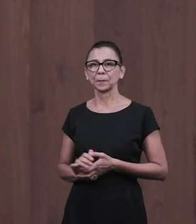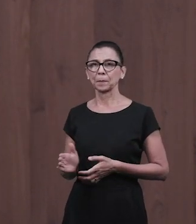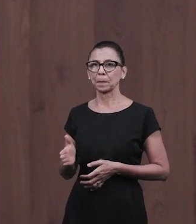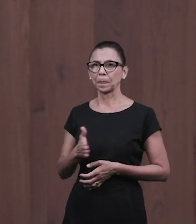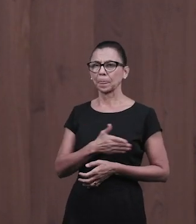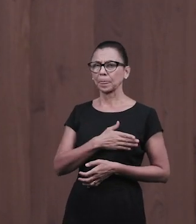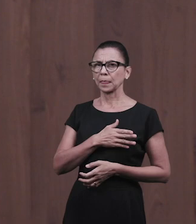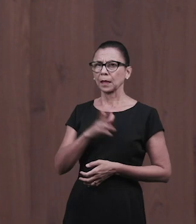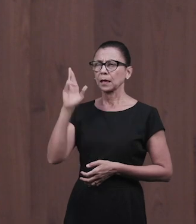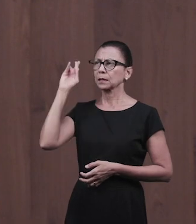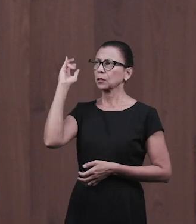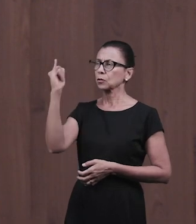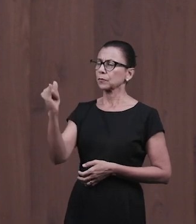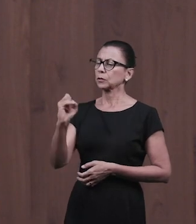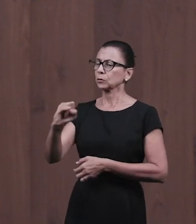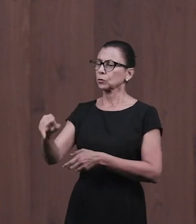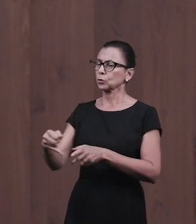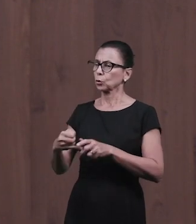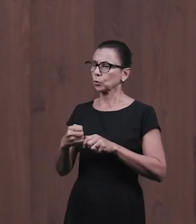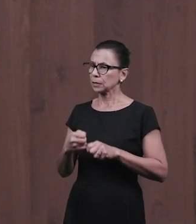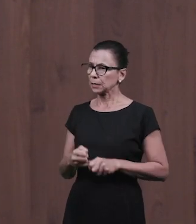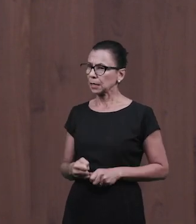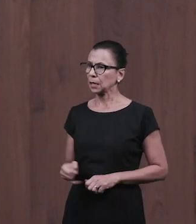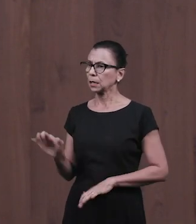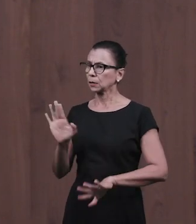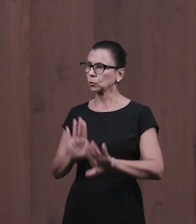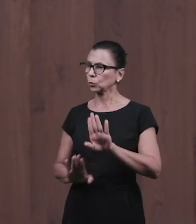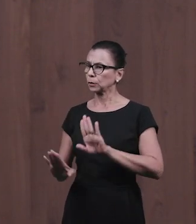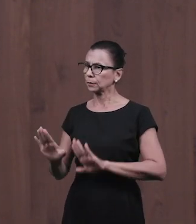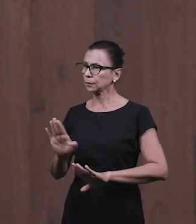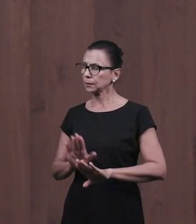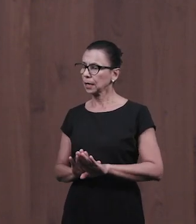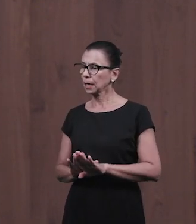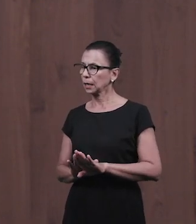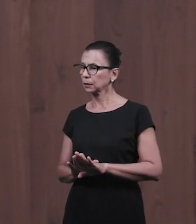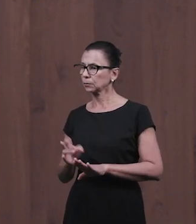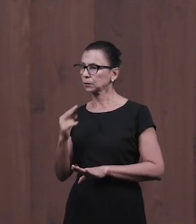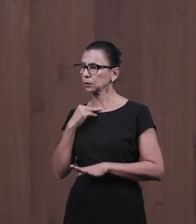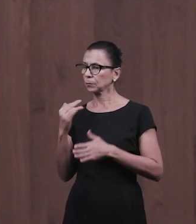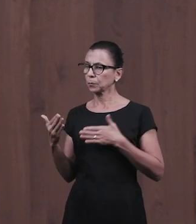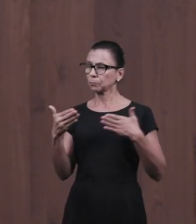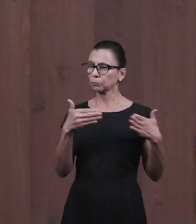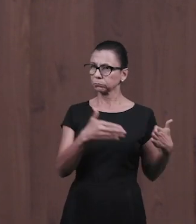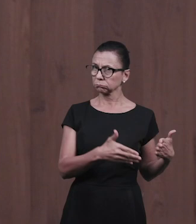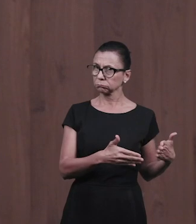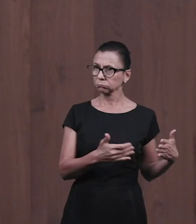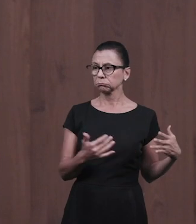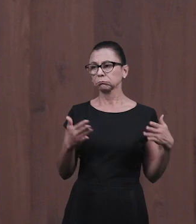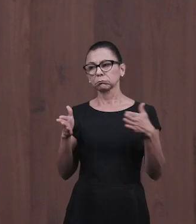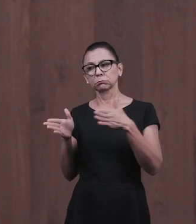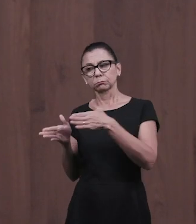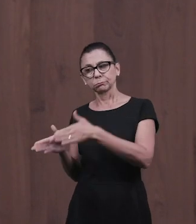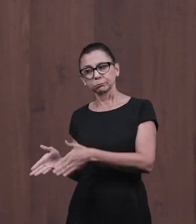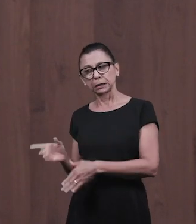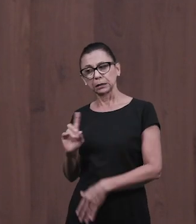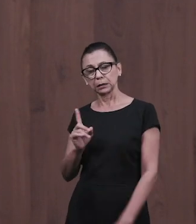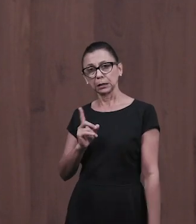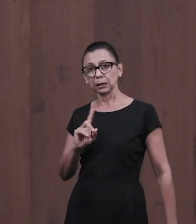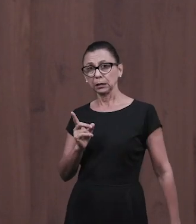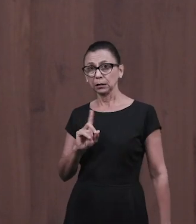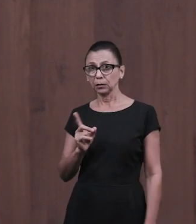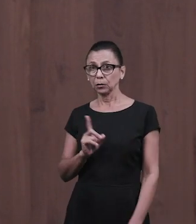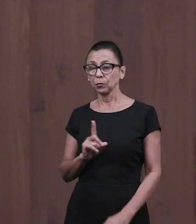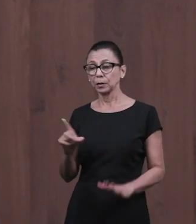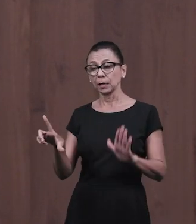ne devrait pas se dévier ni à droite ni à gauche, mais qu'il devrait faire